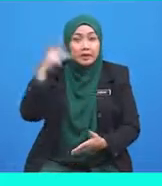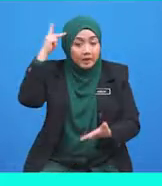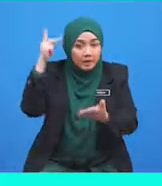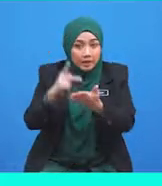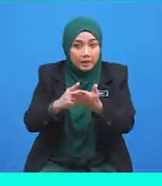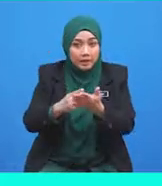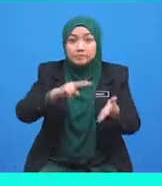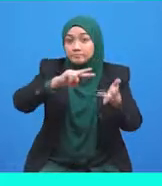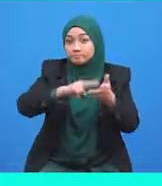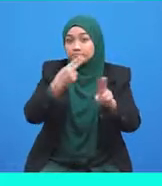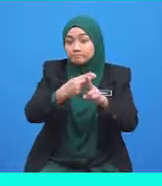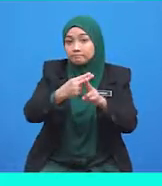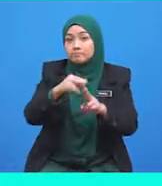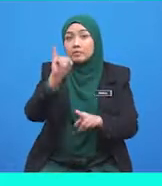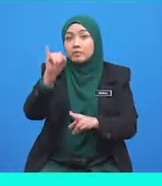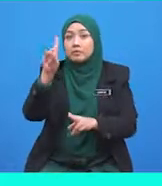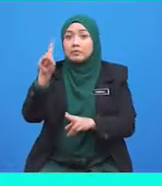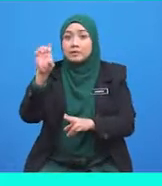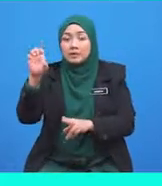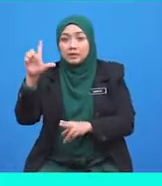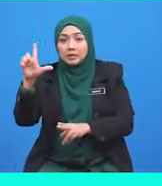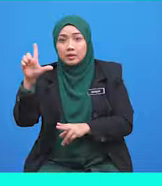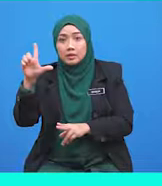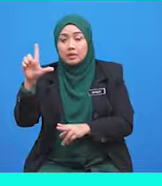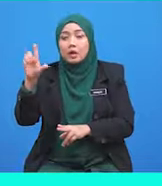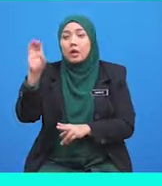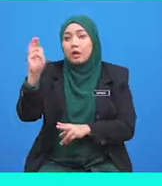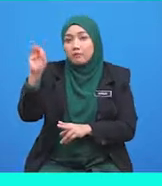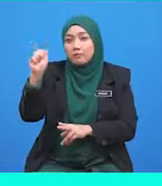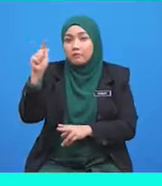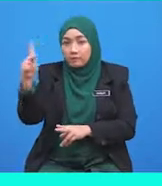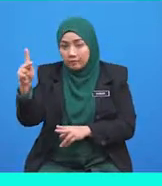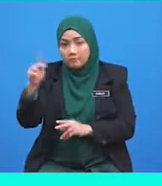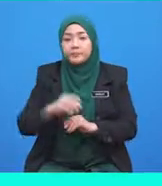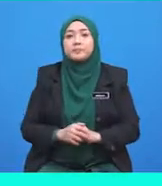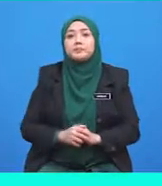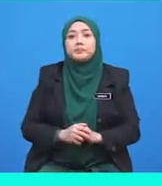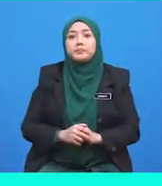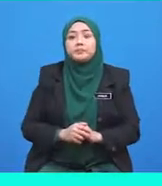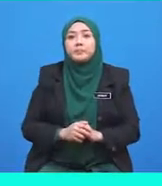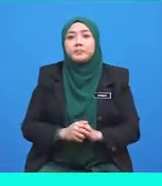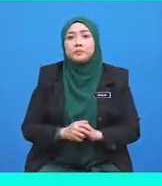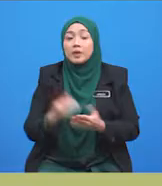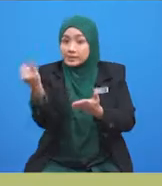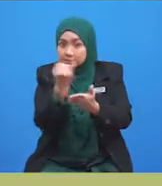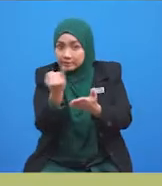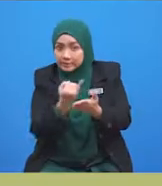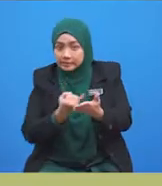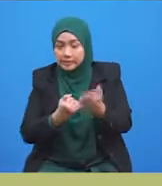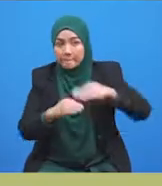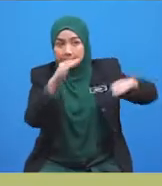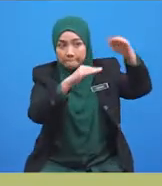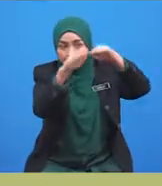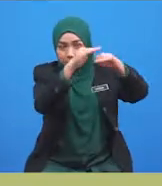sebagai ideofek. Yang terakhir ialah berkenaan monumen dan seni bina.